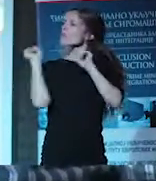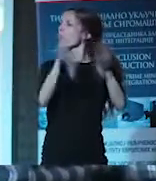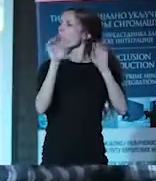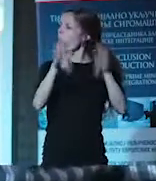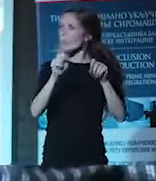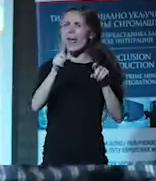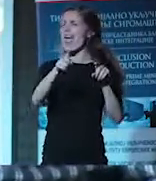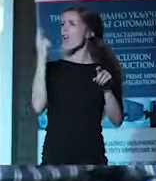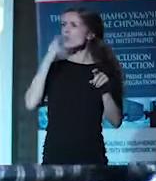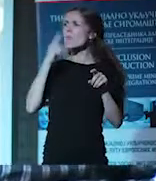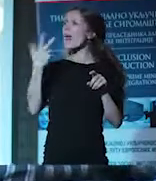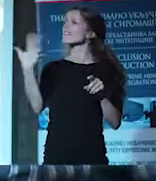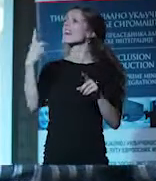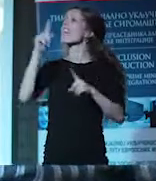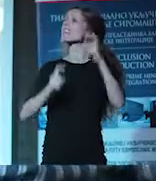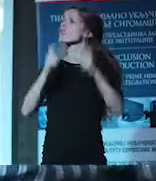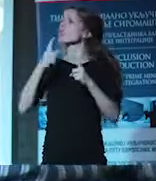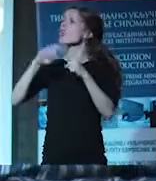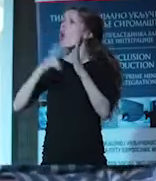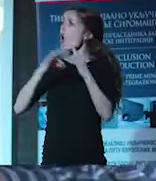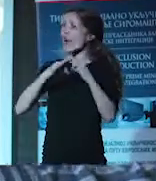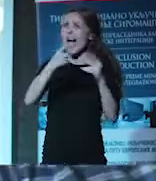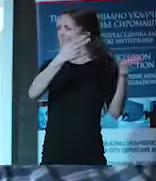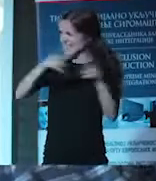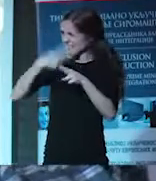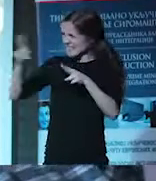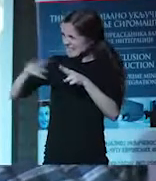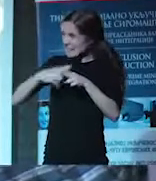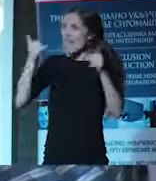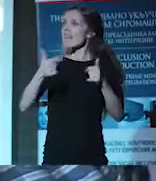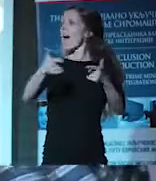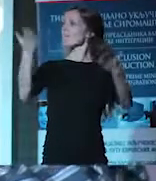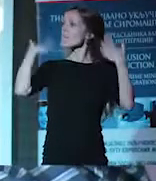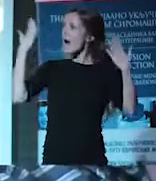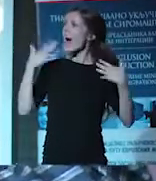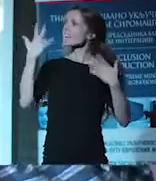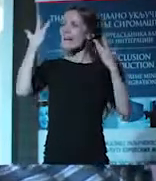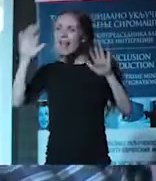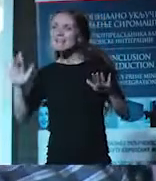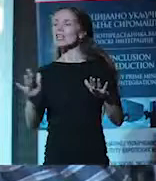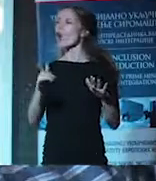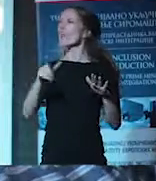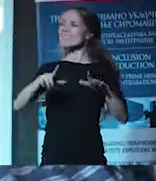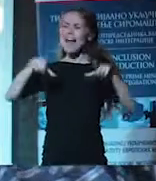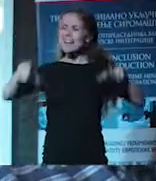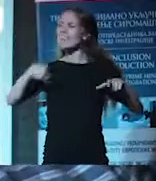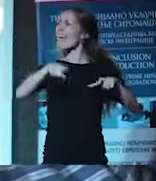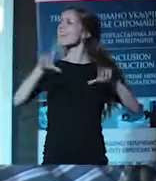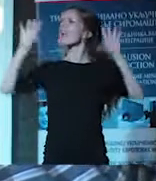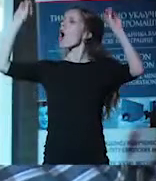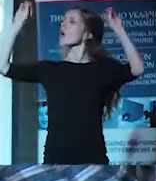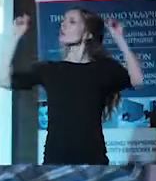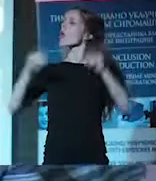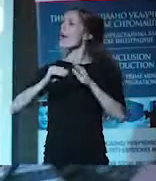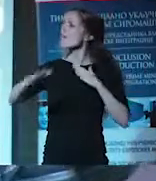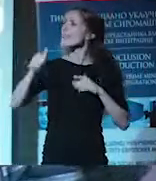izvezeno preko 30 tona otpada napravili park na kome se nalaze tri letnjikovca, teren za odbojku na pesku koji je osvetljen sa